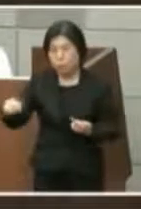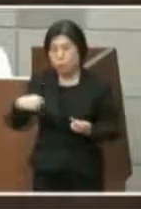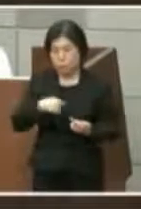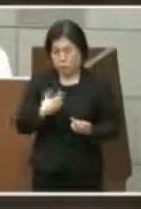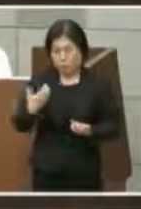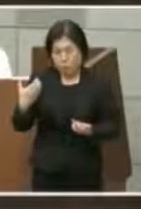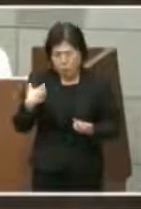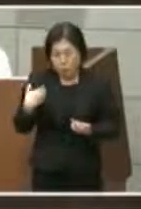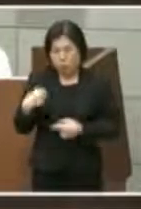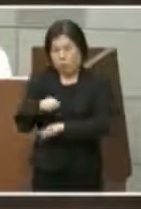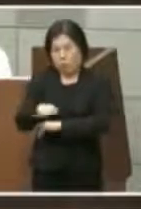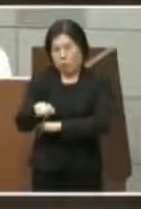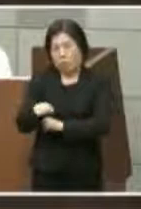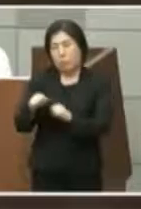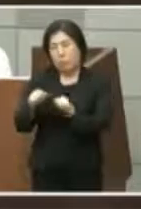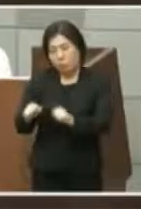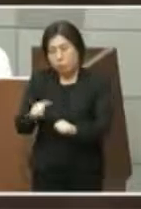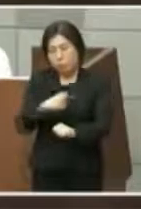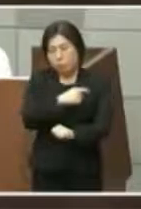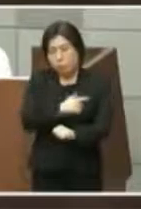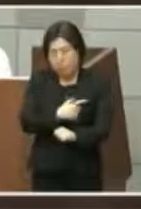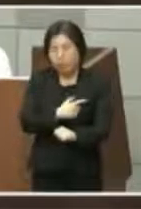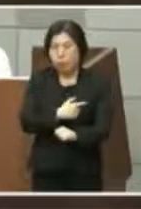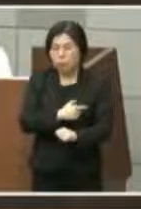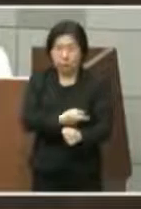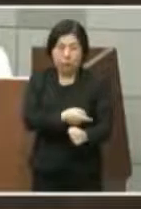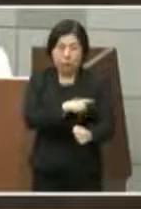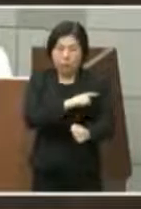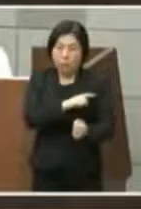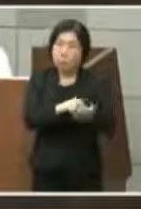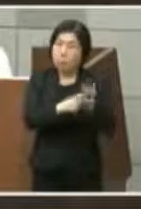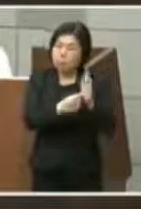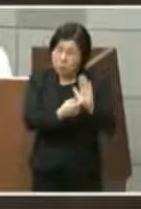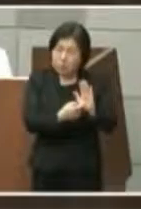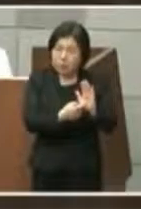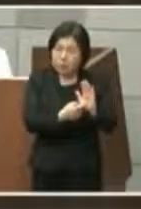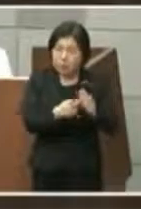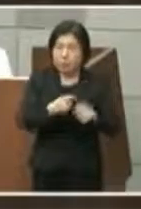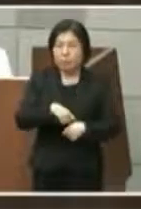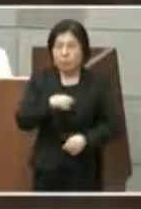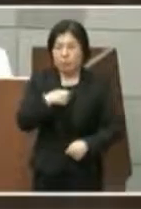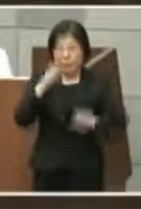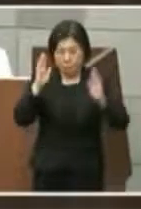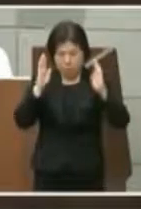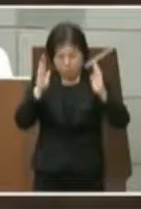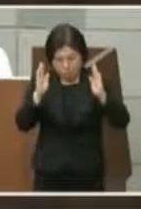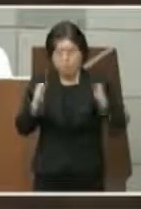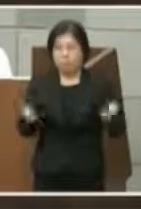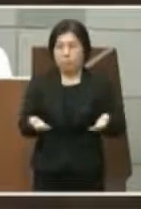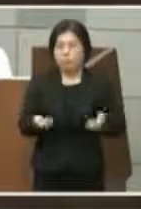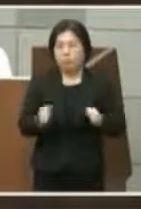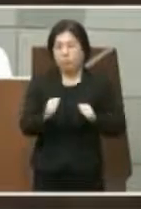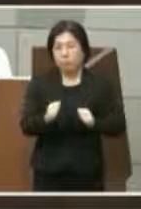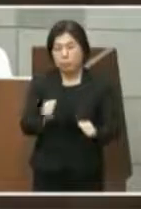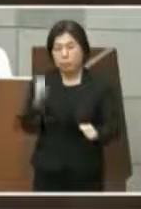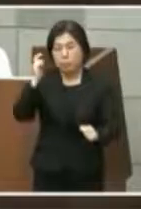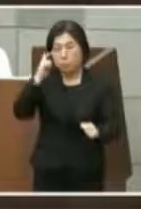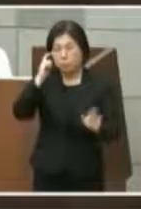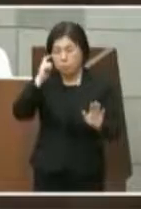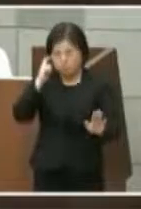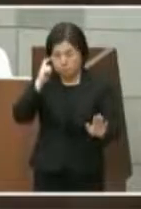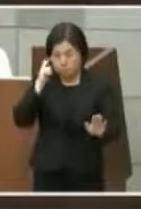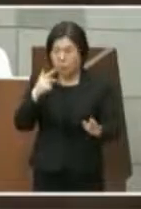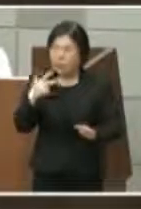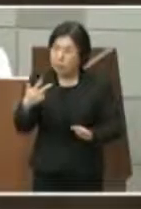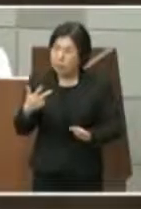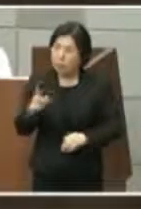たり、資格や能力を十二分に生かし、誠実に職務を遂行しているというものでありますが、市はどのよう